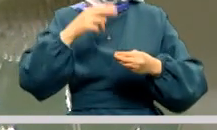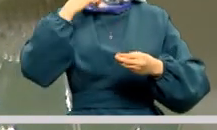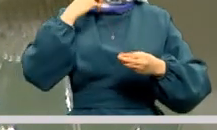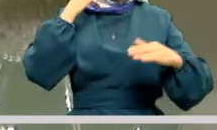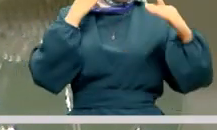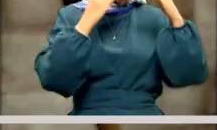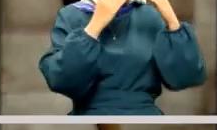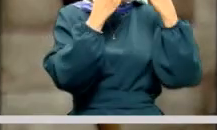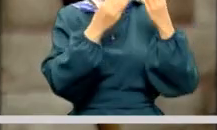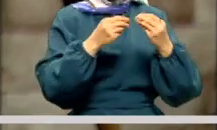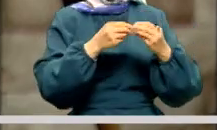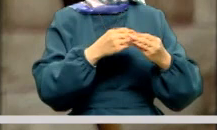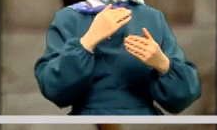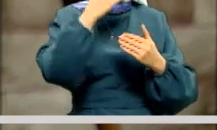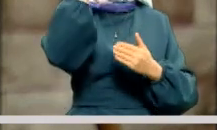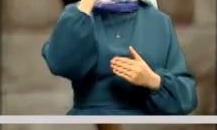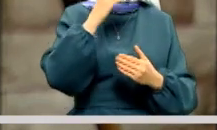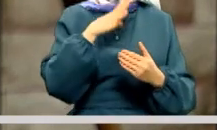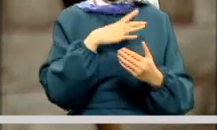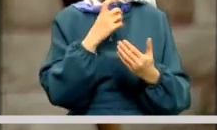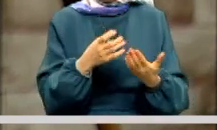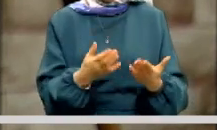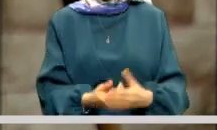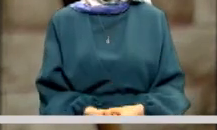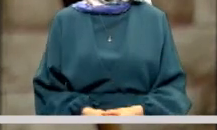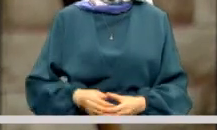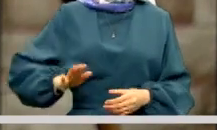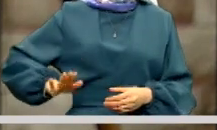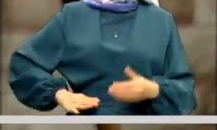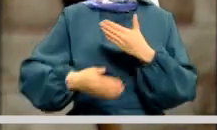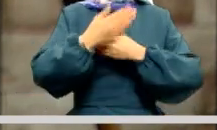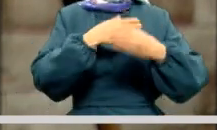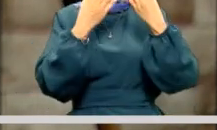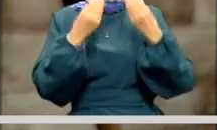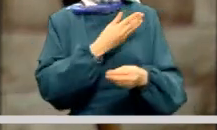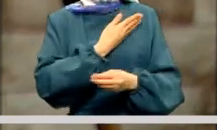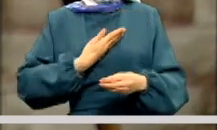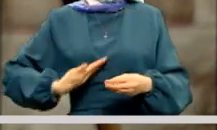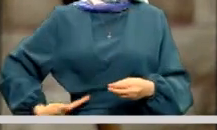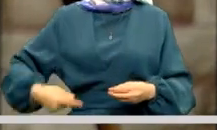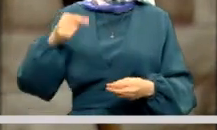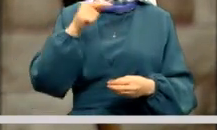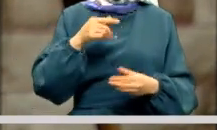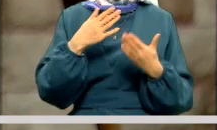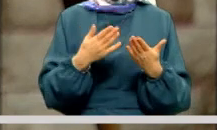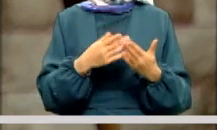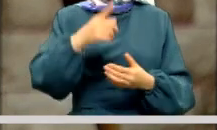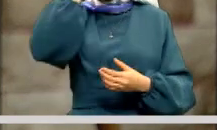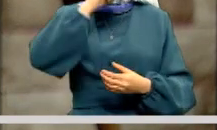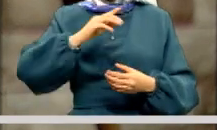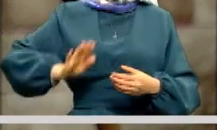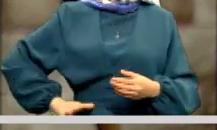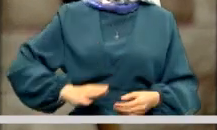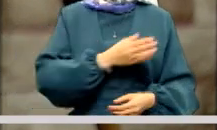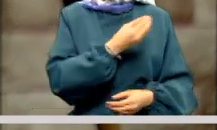yetiştirebiliriz Evet çocuklara tabi Öncelikle sevmek Yani bu sevgiyi sadece çocuklarla değil